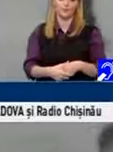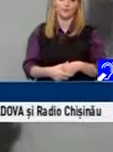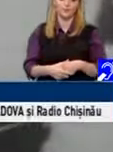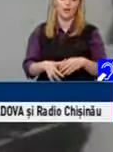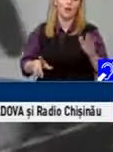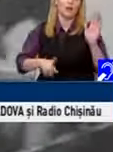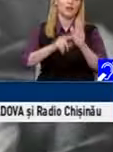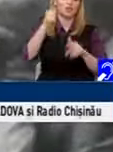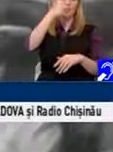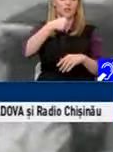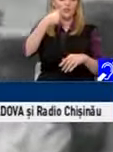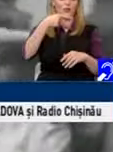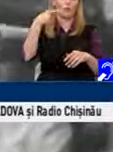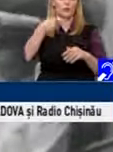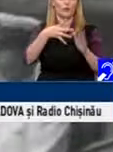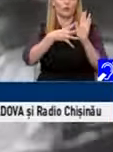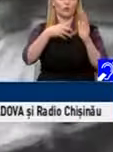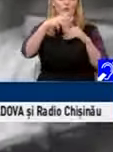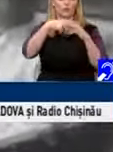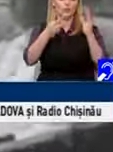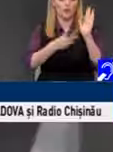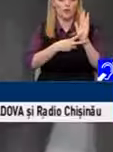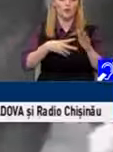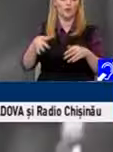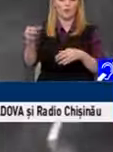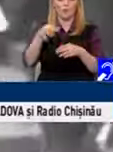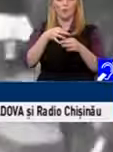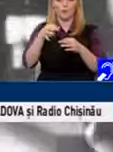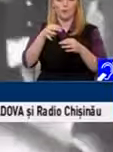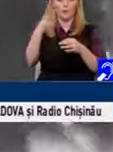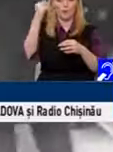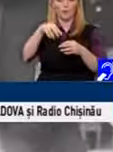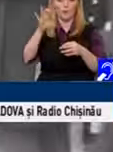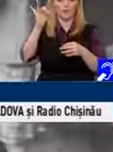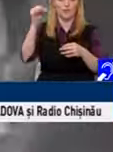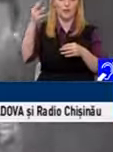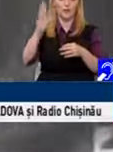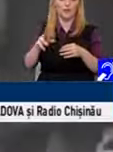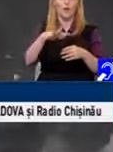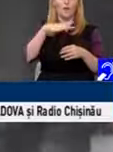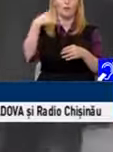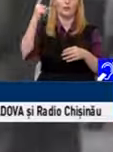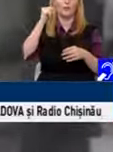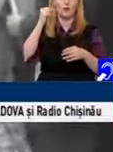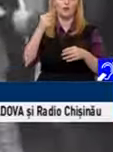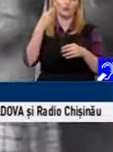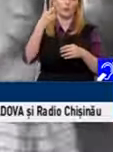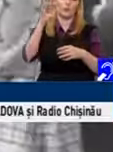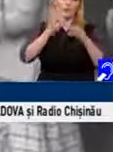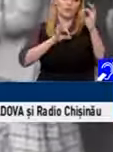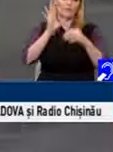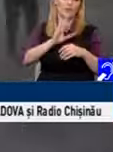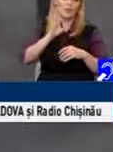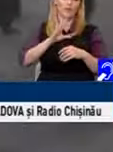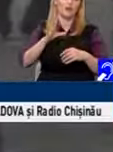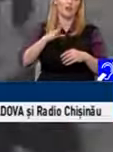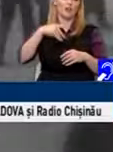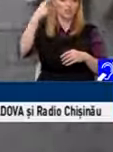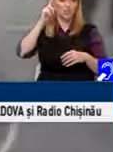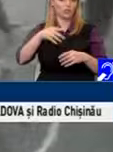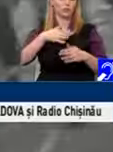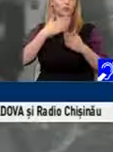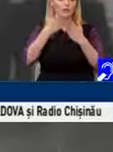La începutul anului 1917, în Basarabia, puțin peste 10% dintre bărbați și aproape 2% dintre femei erau știutori